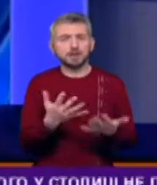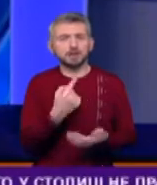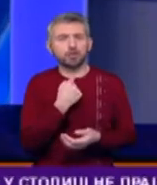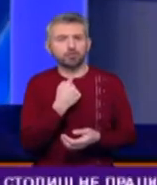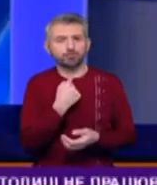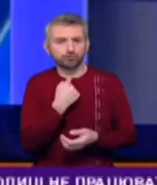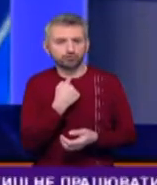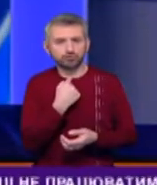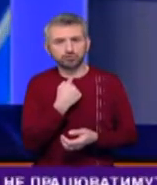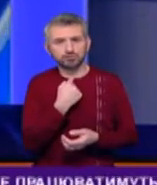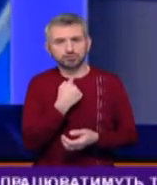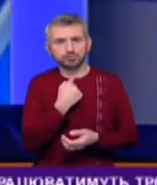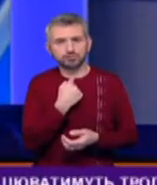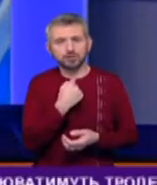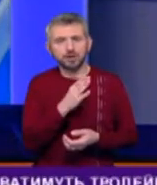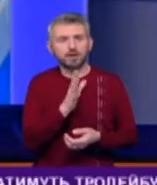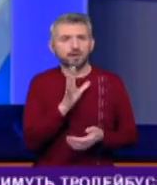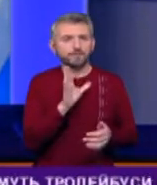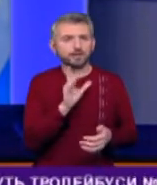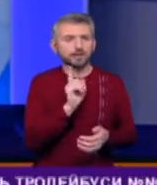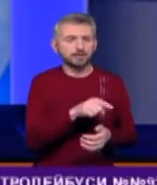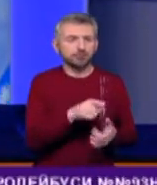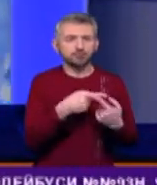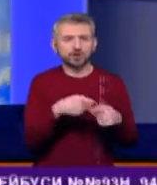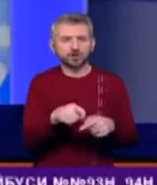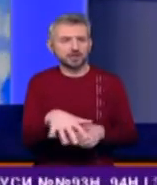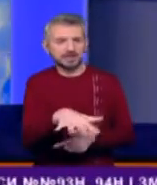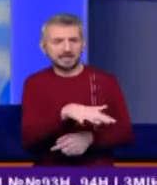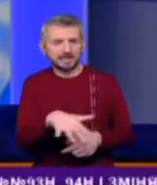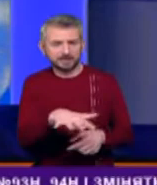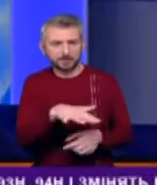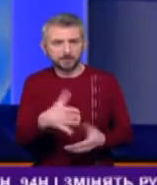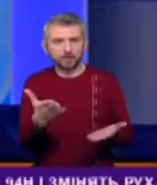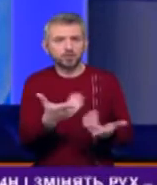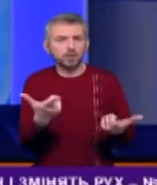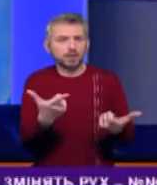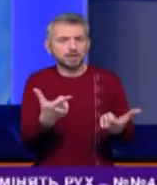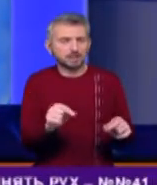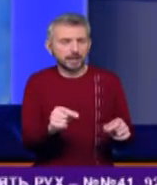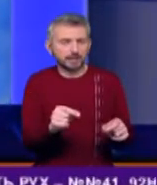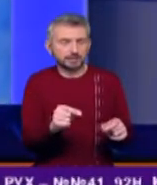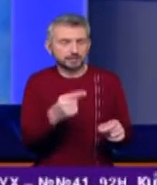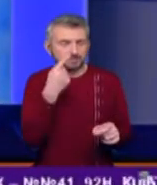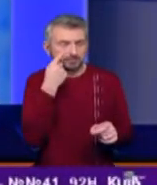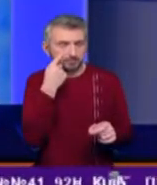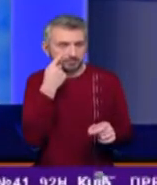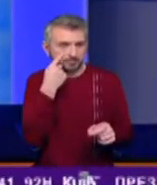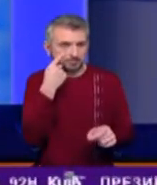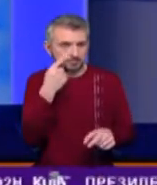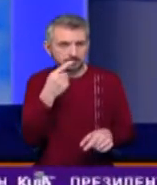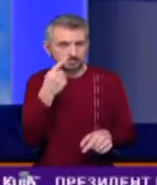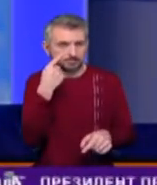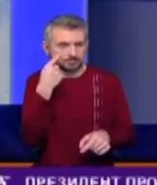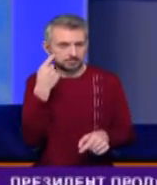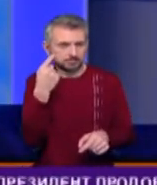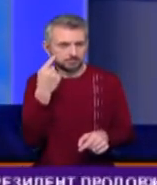голосують там, скажімо, в тих чи інших на тих чи інших дільницях. Якщо десь випадає кардинально, випадає цифри